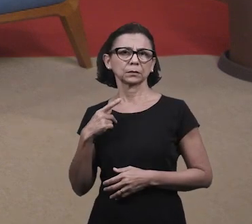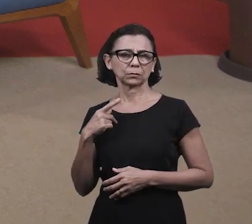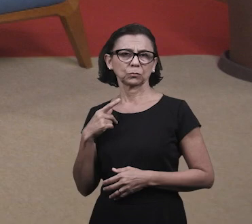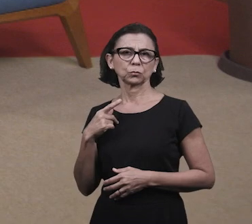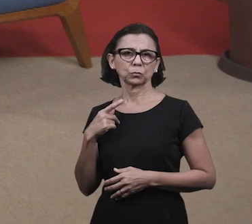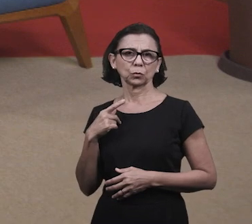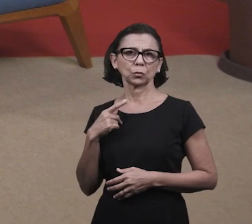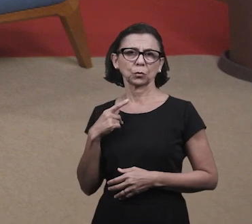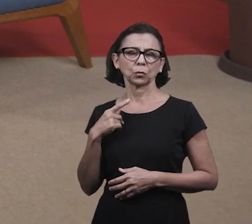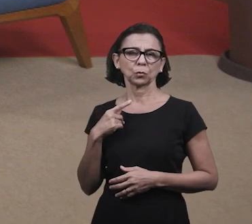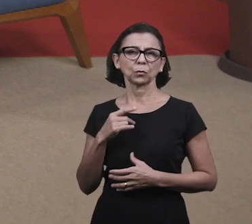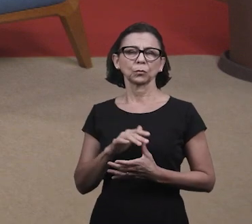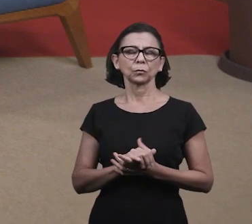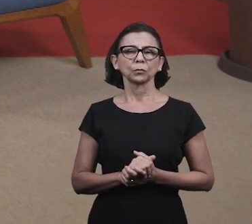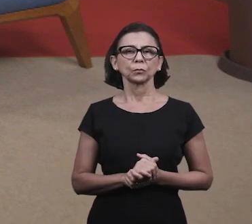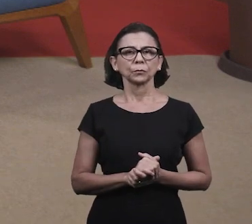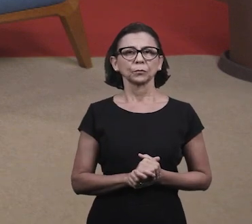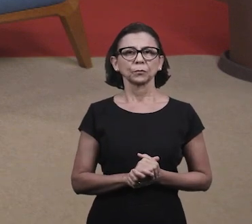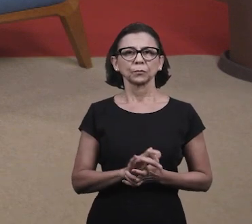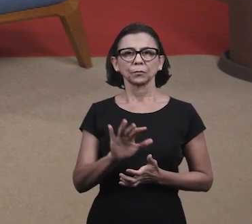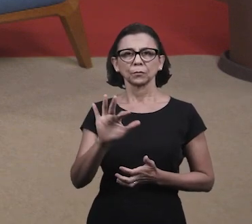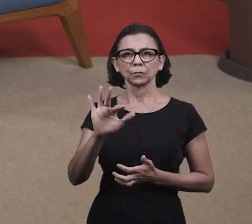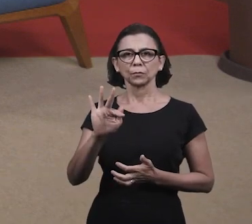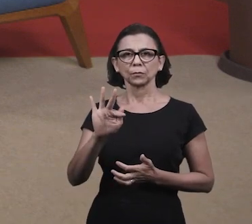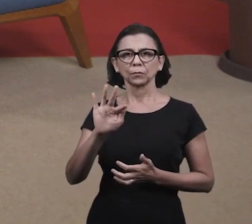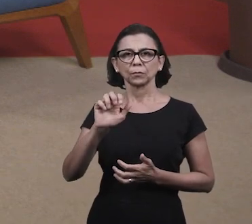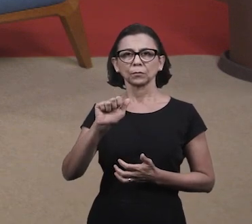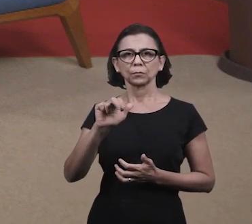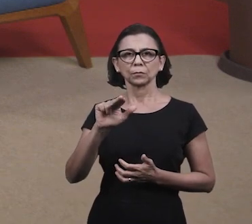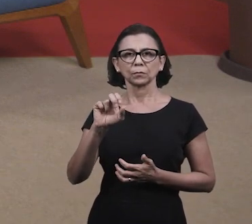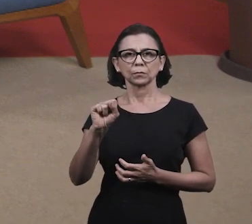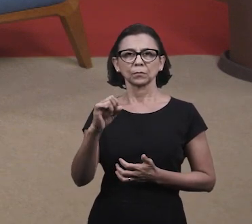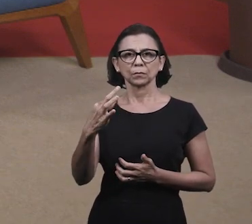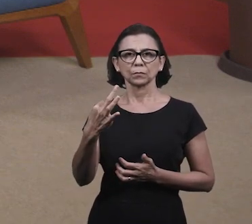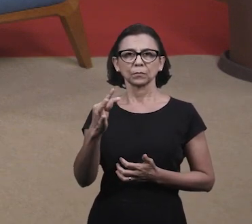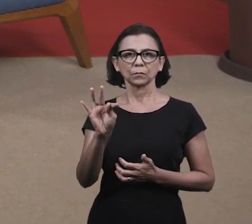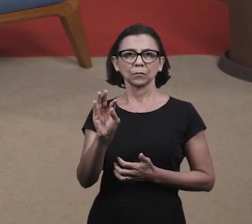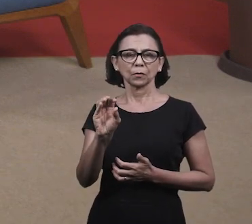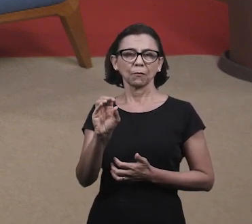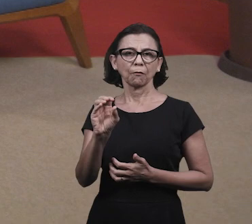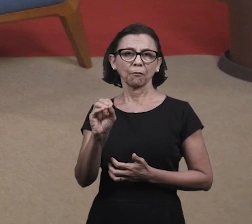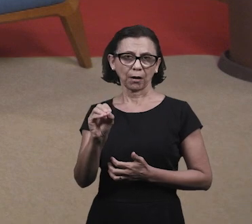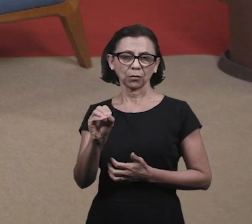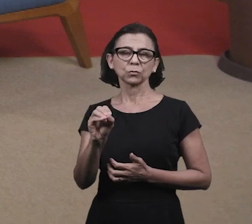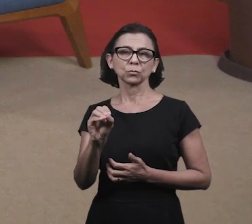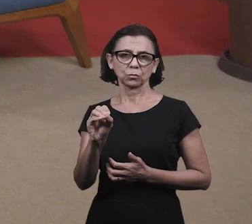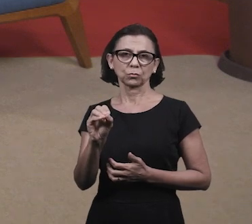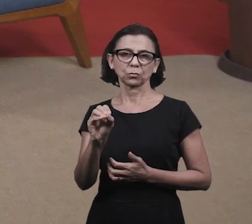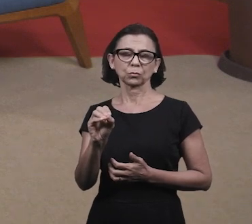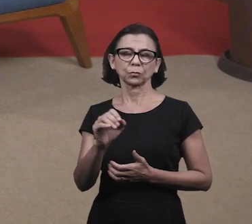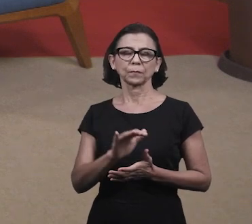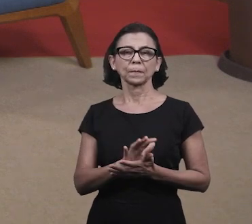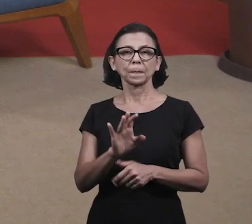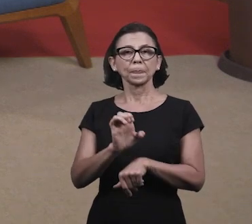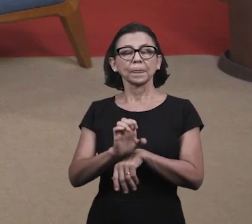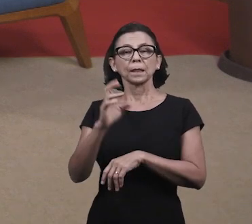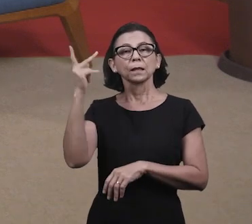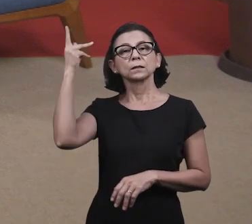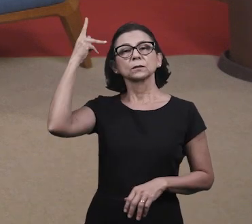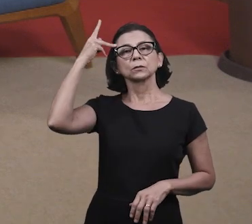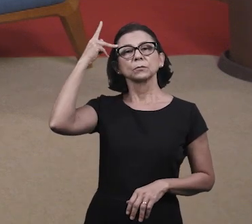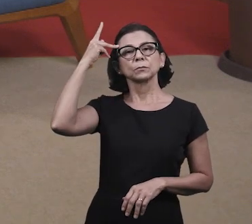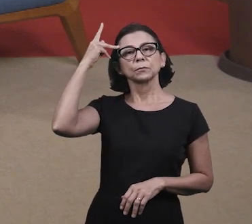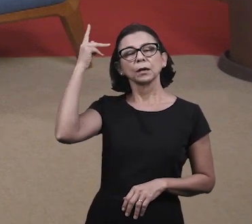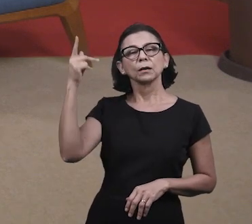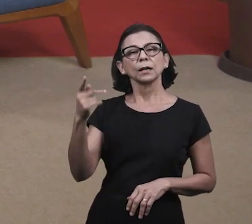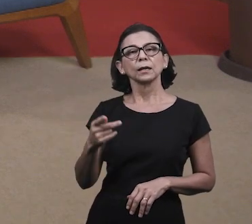une participation d'un pasteur qui fait partie du groupe de Sciences et Foi, le pasteur Fausto Batista Mendonça. Il est de São José